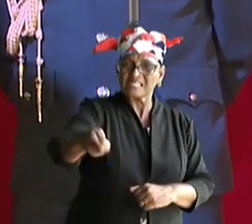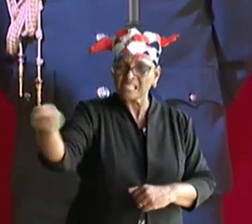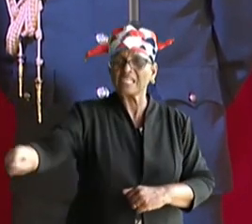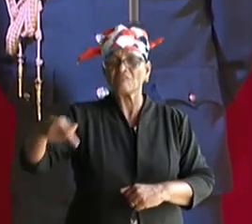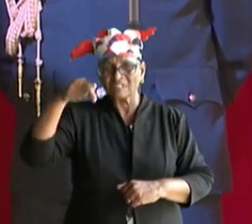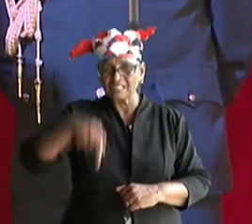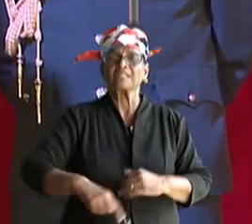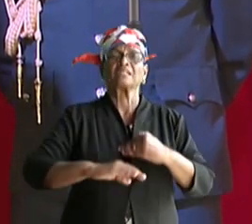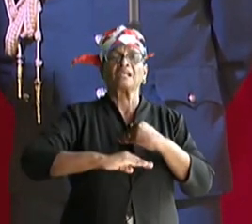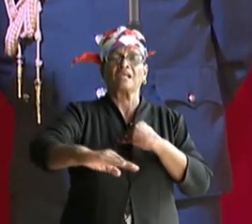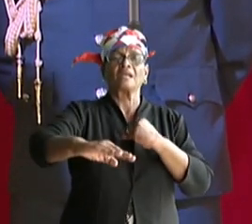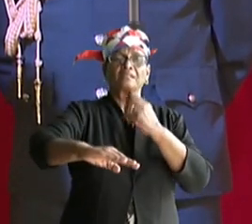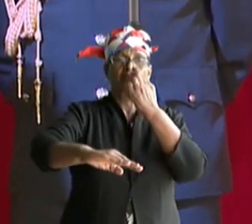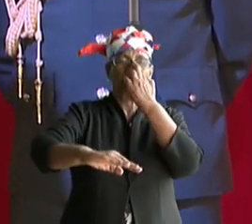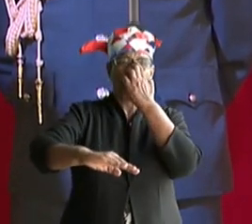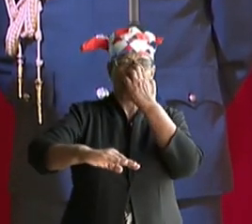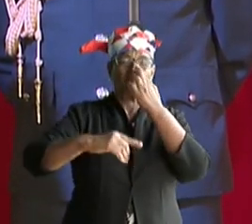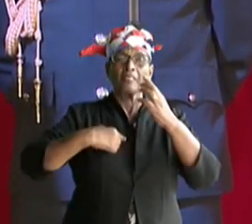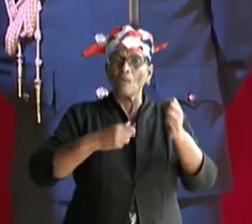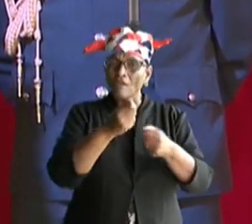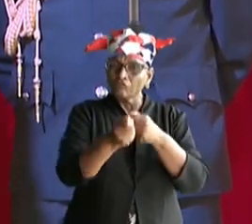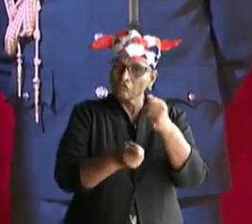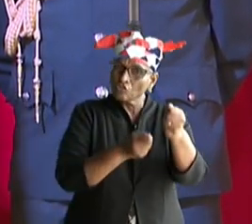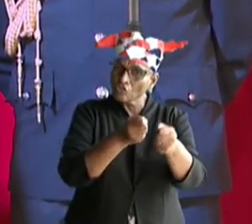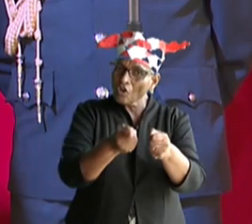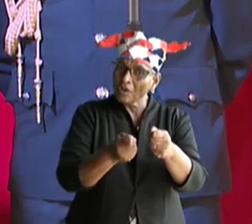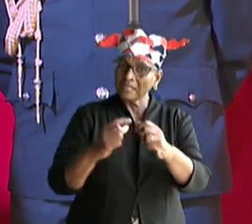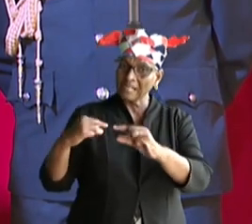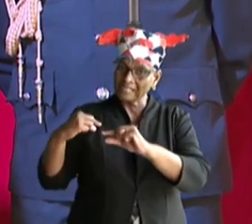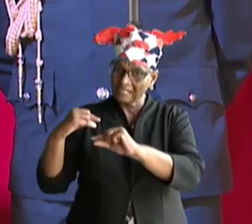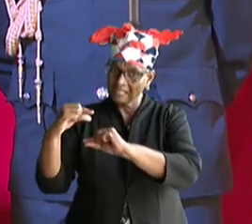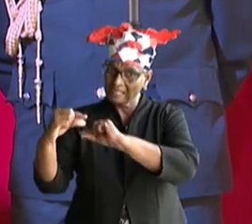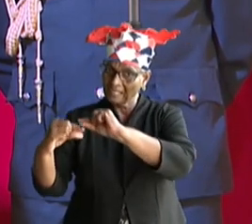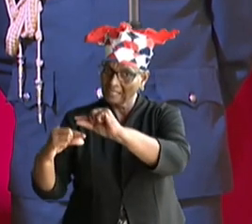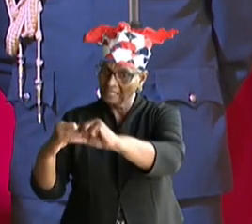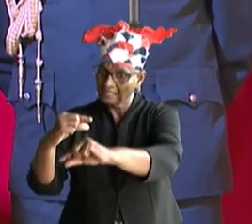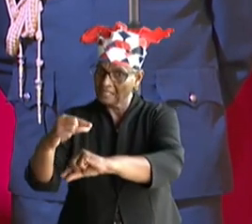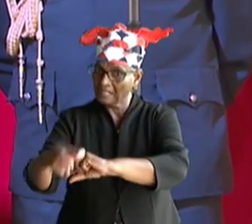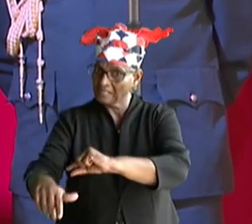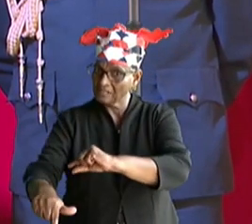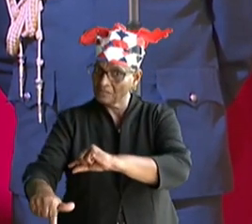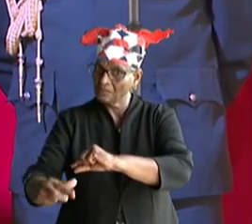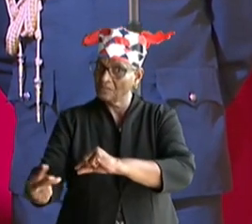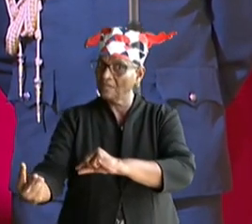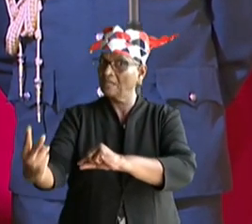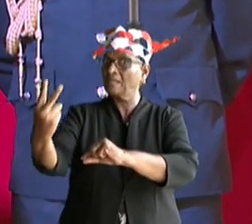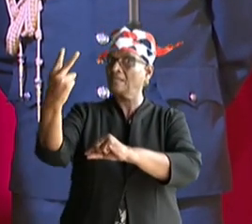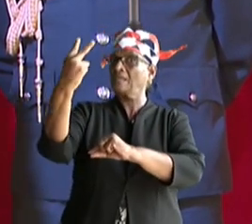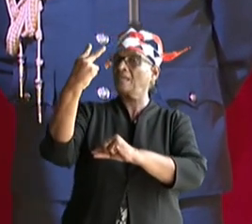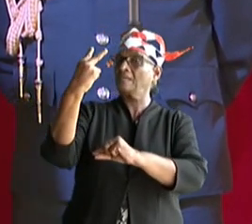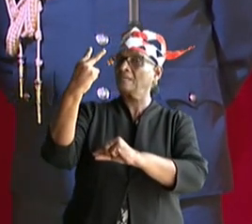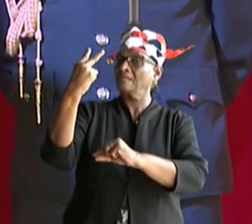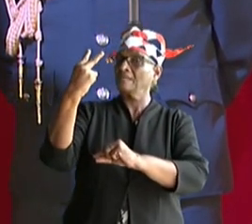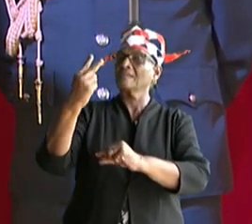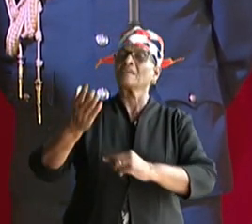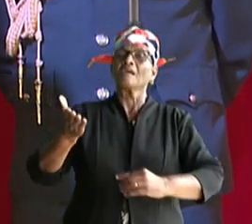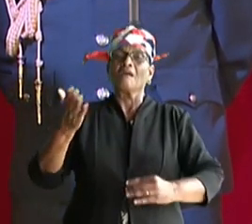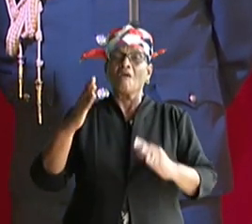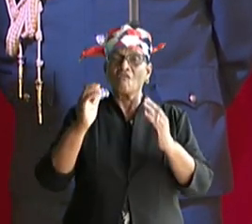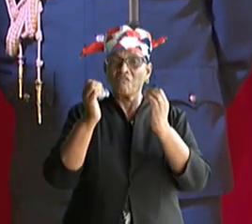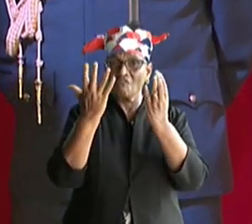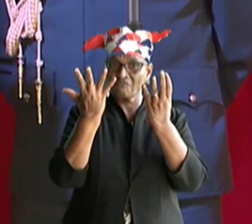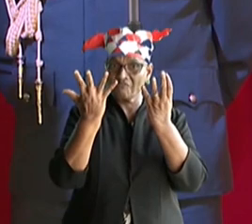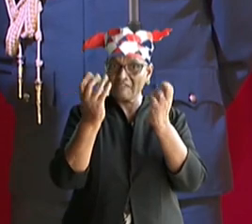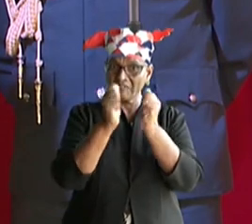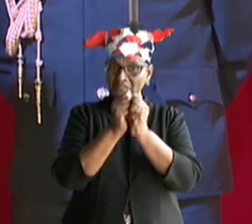voorzitter. Laat ervoor zorgen dat de generatie van nu, die nu naar ons kijkt, over 45 jaar